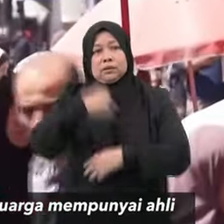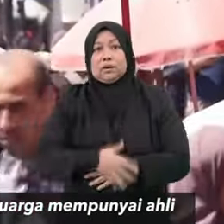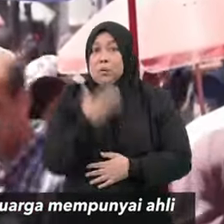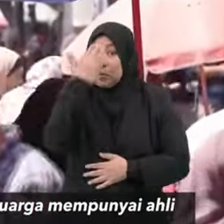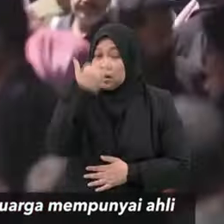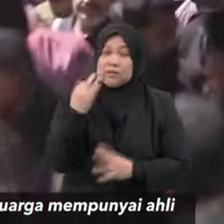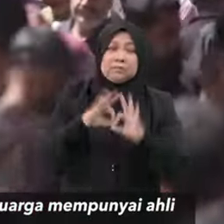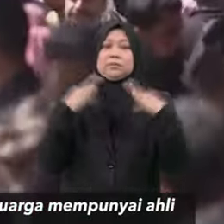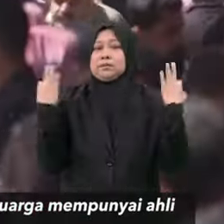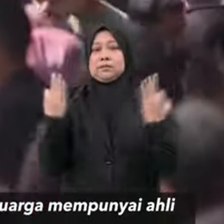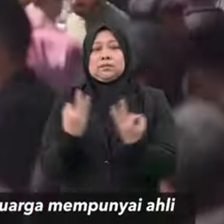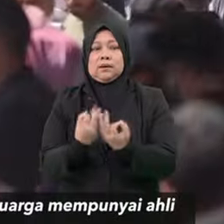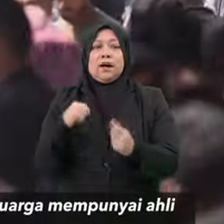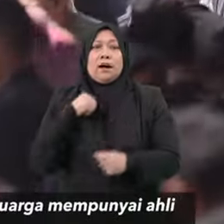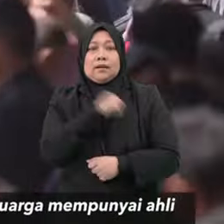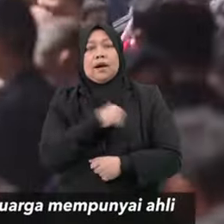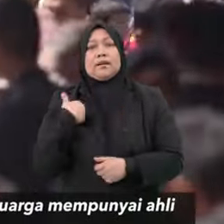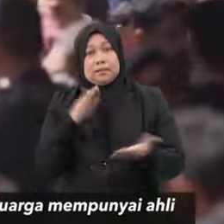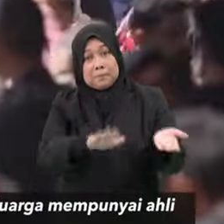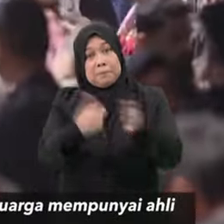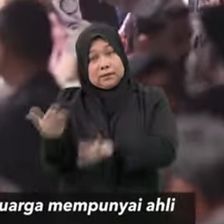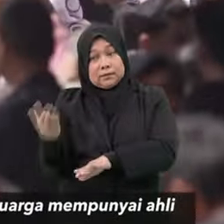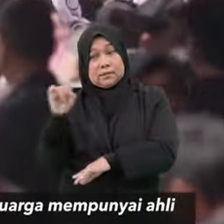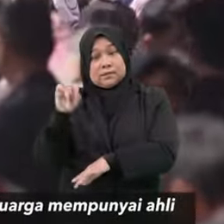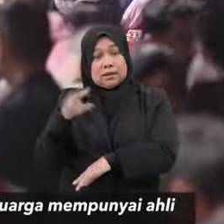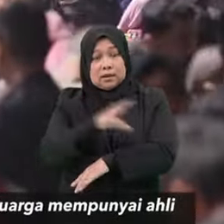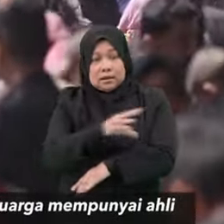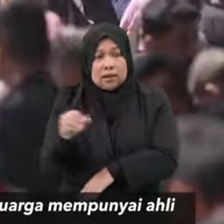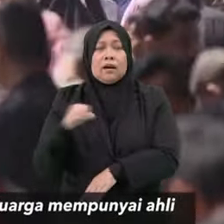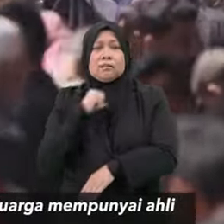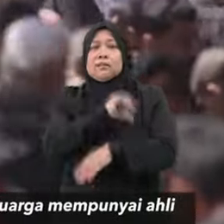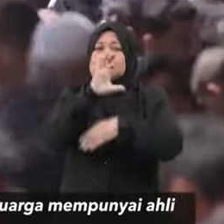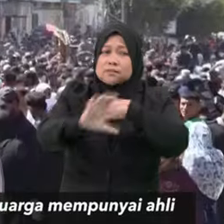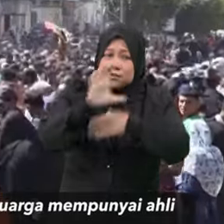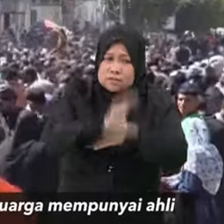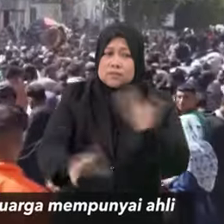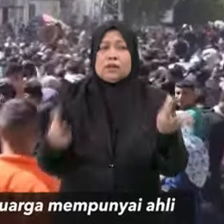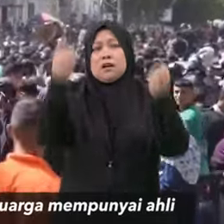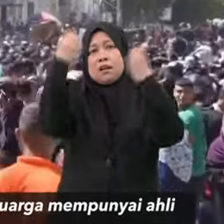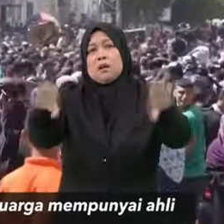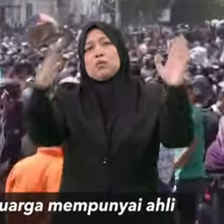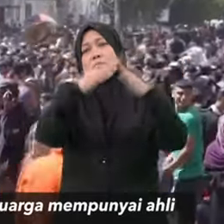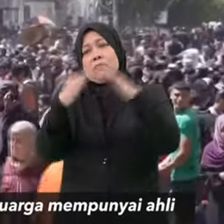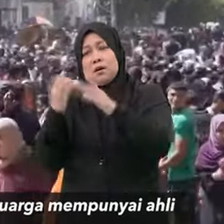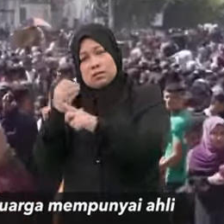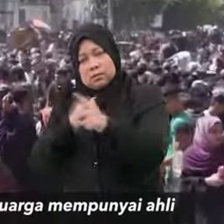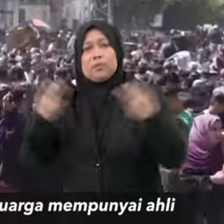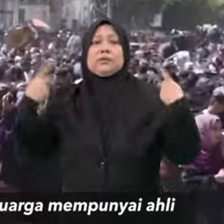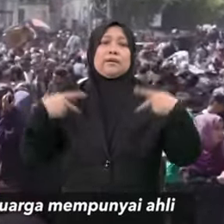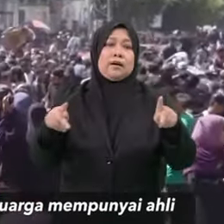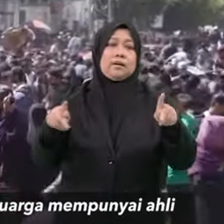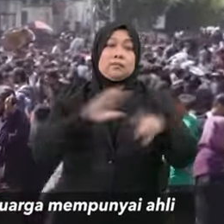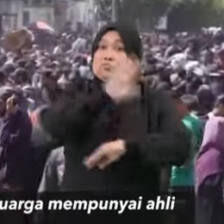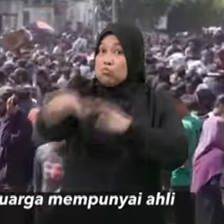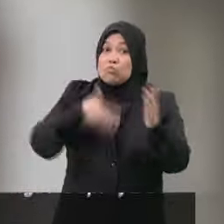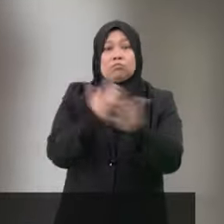Setiap keluarga yang mempunyai syahid, penyakit atau kehilangan rumah mereka. Kesimpulannya,